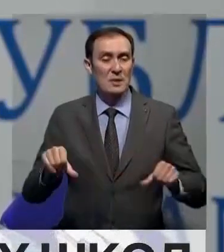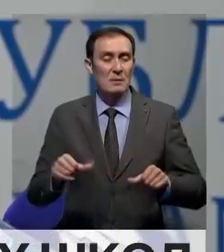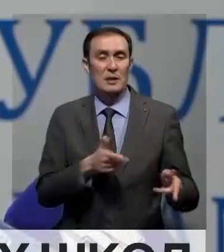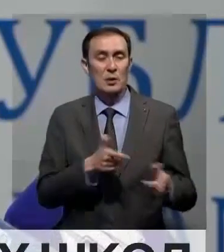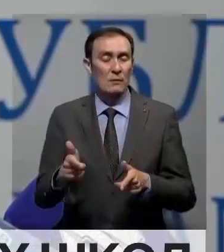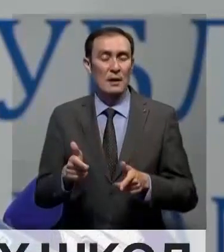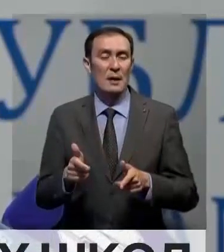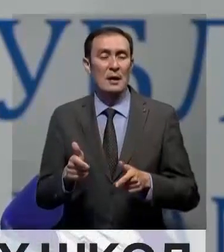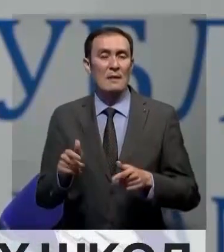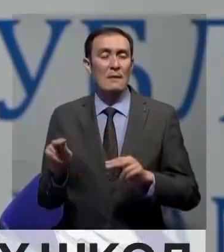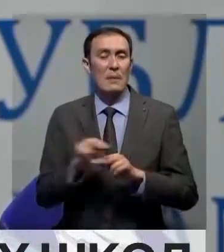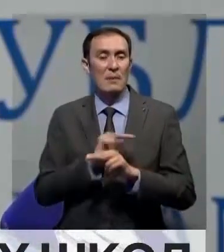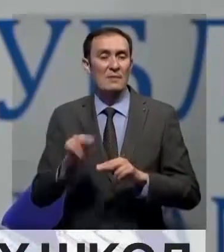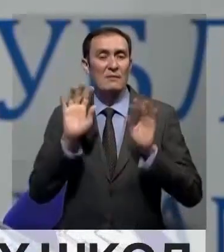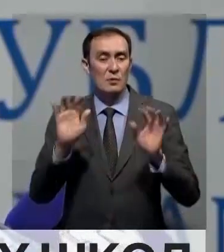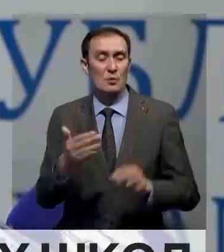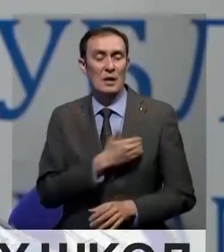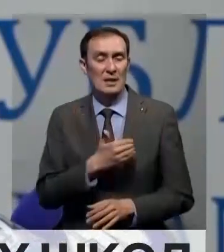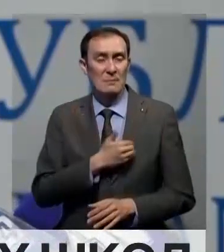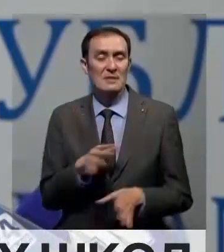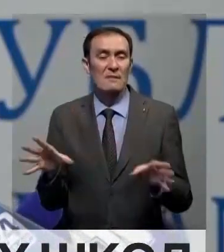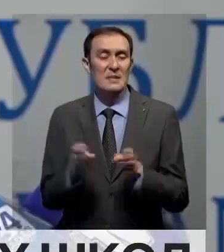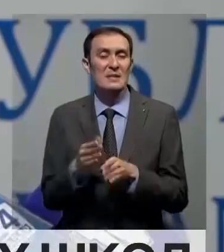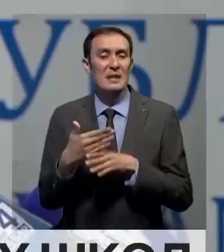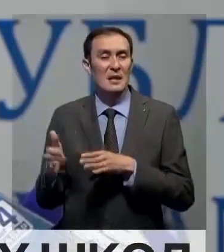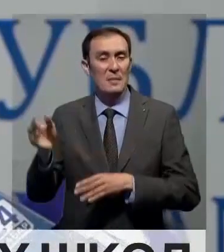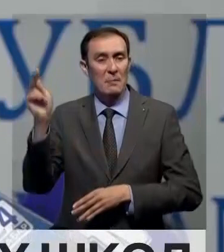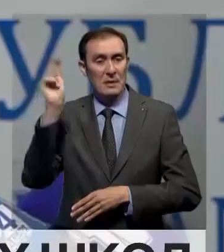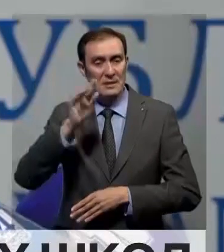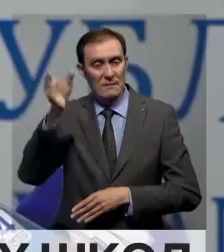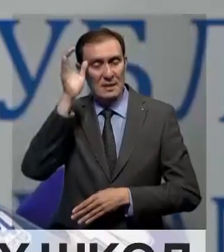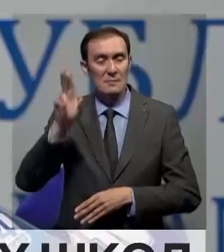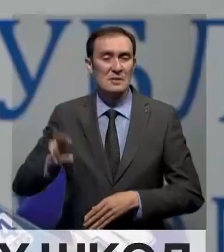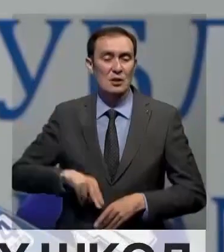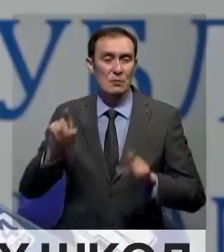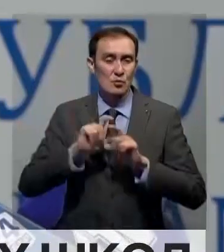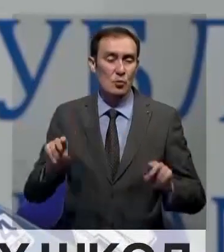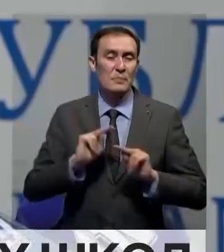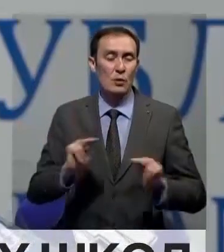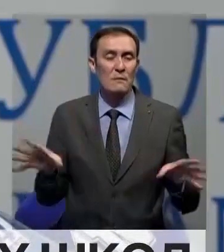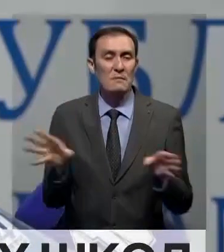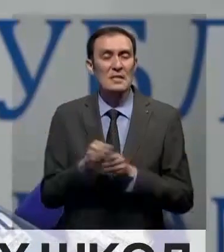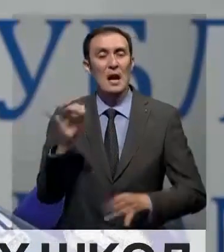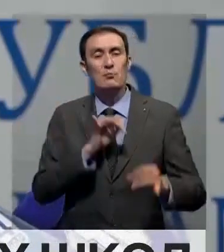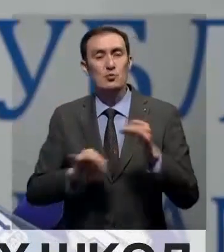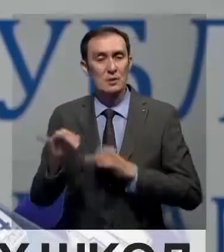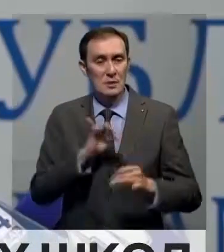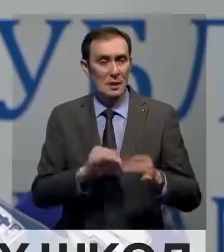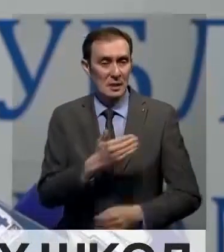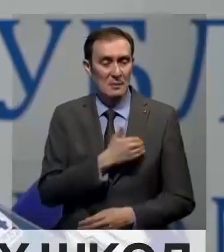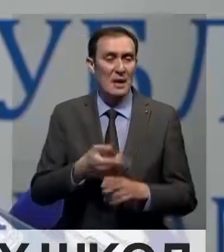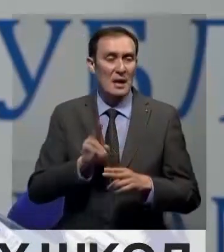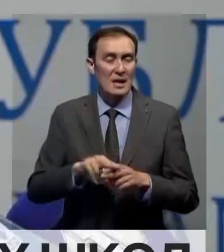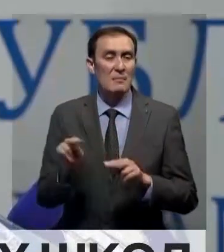подготовили законодательные поправки. И мы сегодня хотим с отделами образования, с директорами школ, с педагогами, хотим обсудить